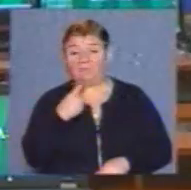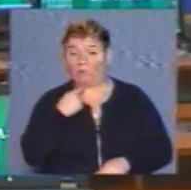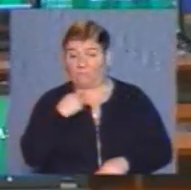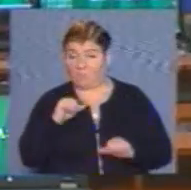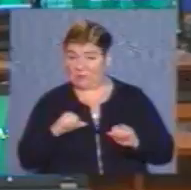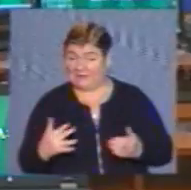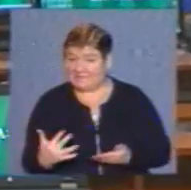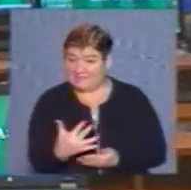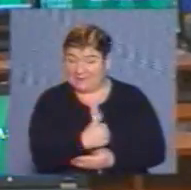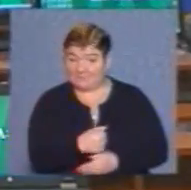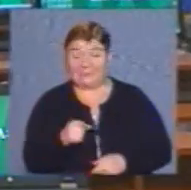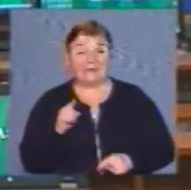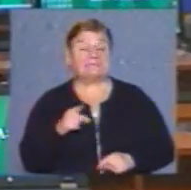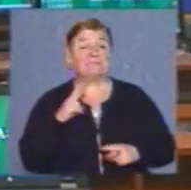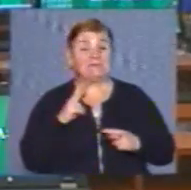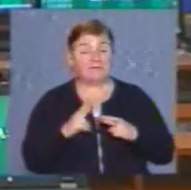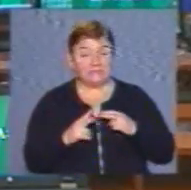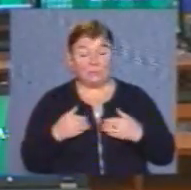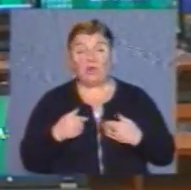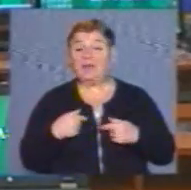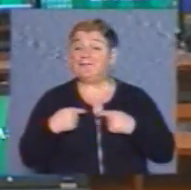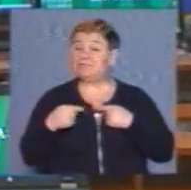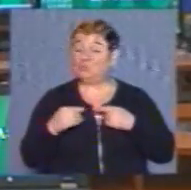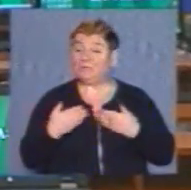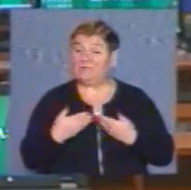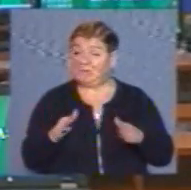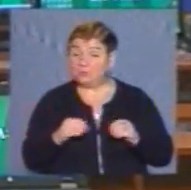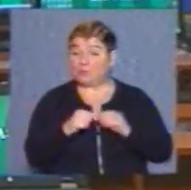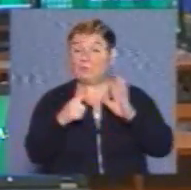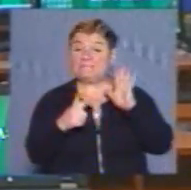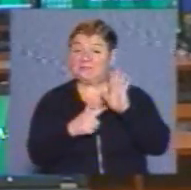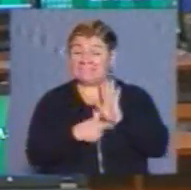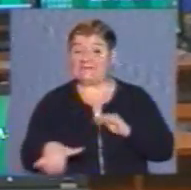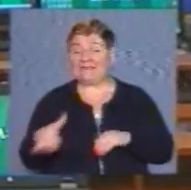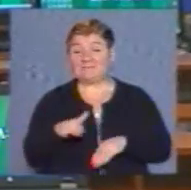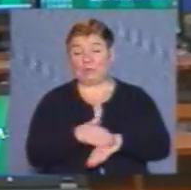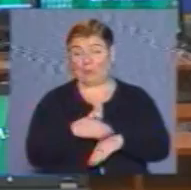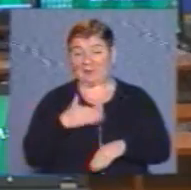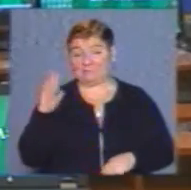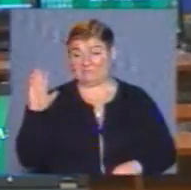Цим завершуємо. Наступний випуск дивіться сьогодні о 17:00. На все добре.